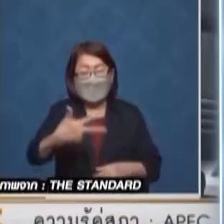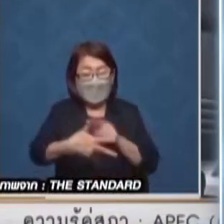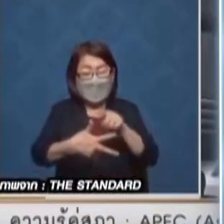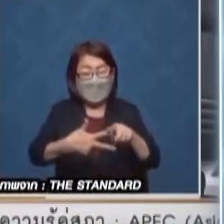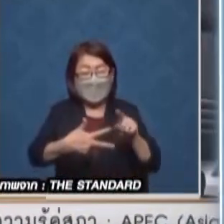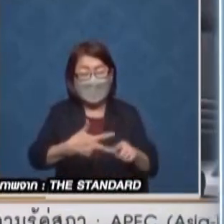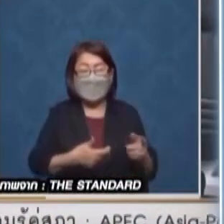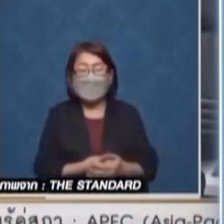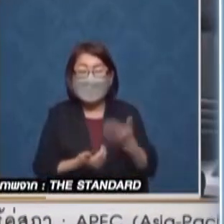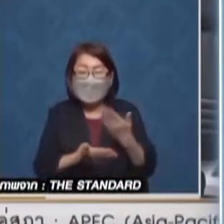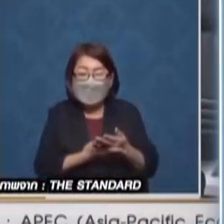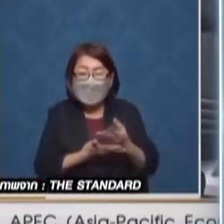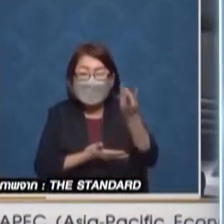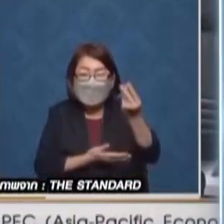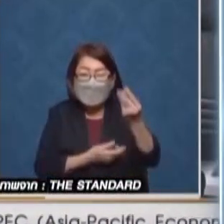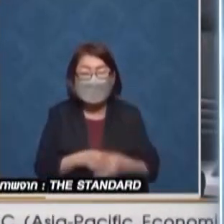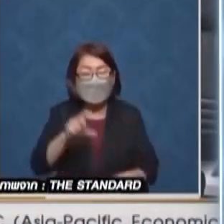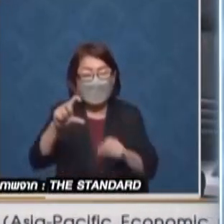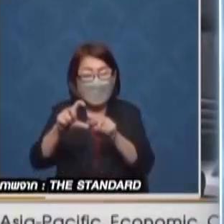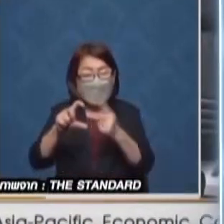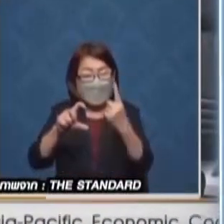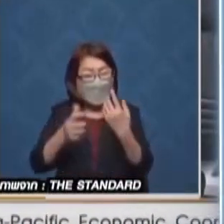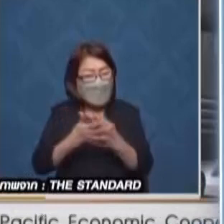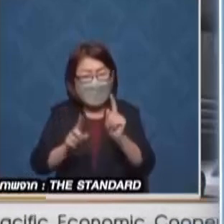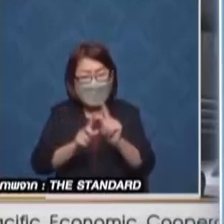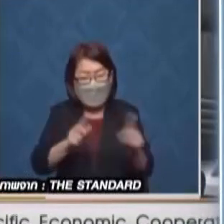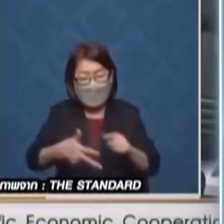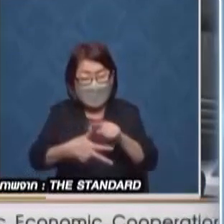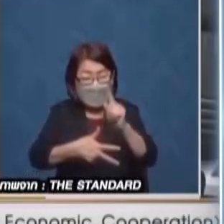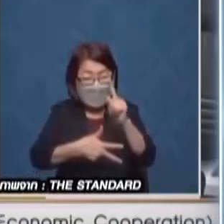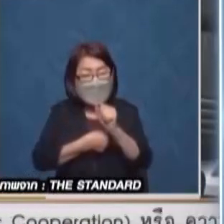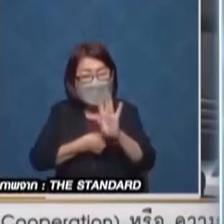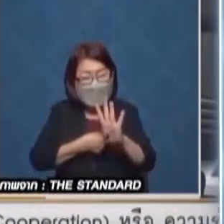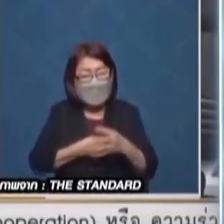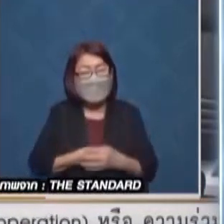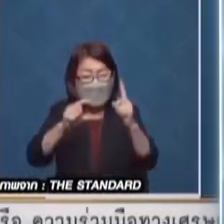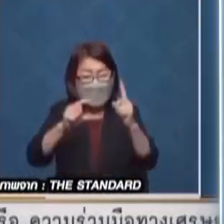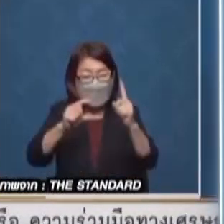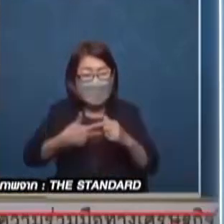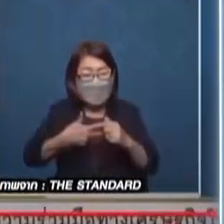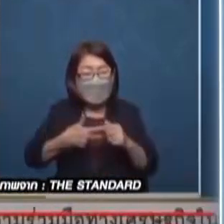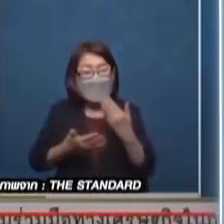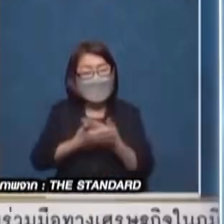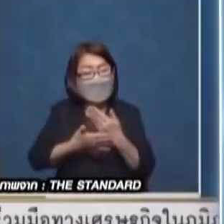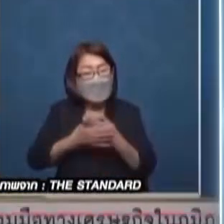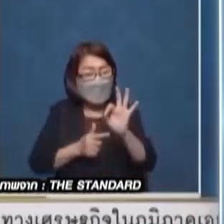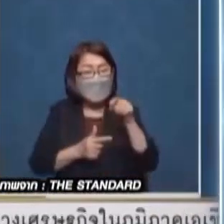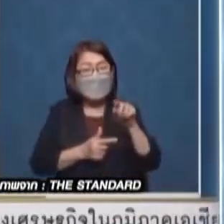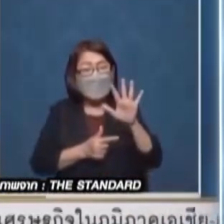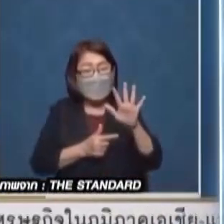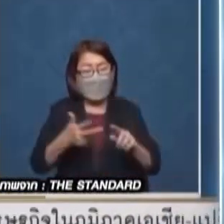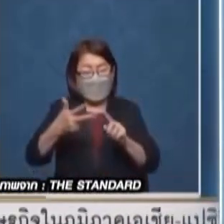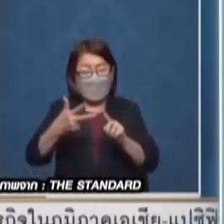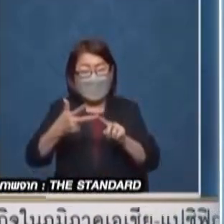บุคคลเปิดขึ้นแล้วฮะซึ่งบุคคลที่ฝ่ายค้านยื่นอภิปรายคนแรกเราพูดไปแล้วคือพลเอกประยุทธ์จันทร์โอช